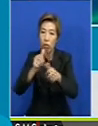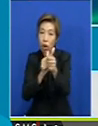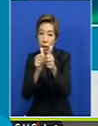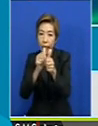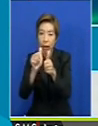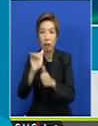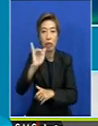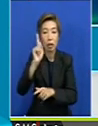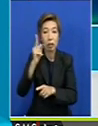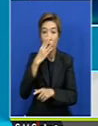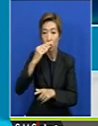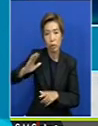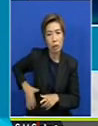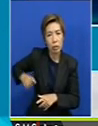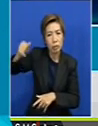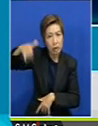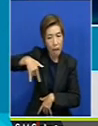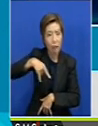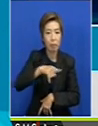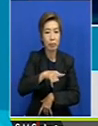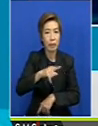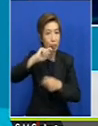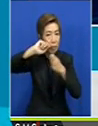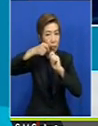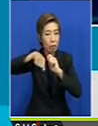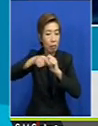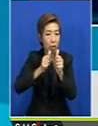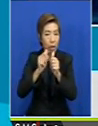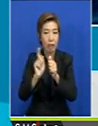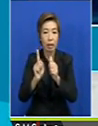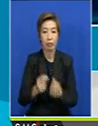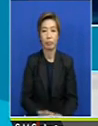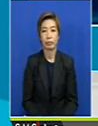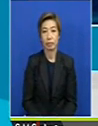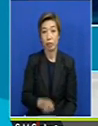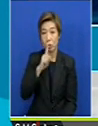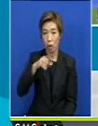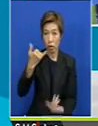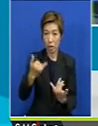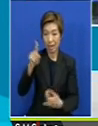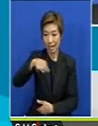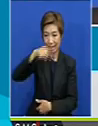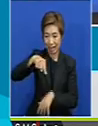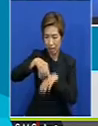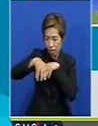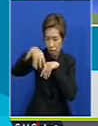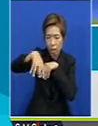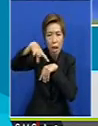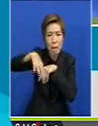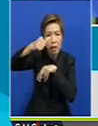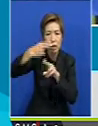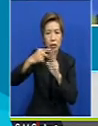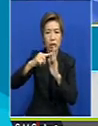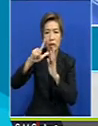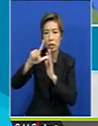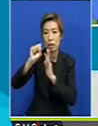างครับที่เลสเตอร์ซิตี้ครับ สำหรับตอนนี้เลสเตอร์เมืองเลสเตอร์ก็เป็นเมืองขนาดกลาง